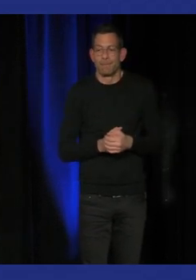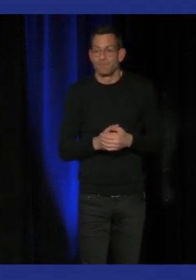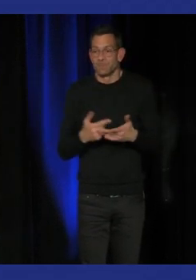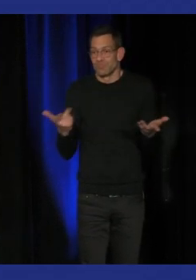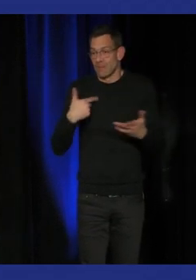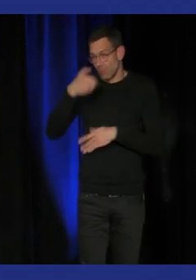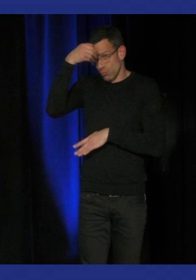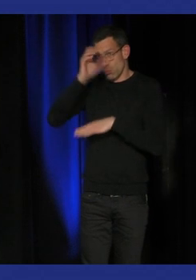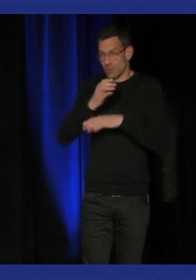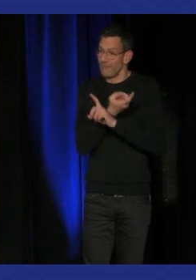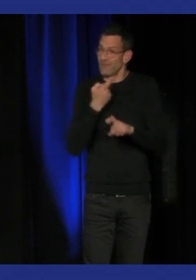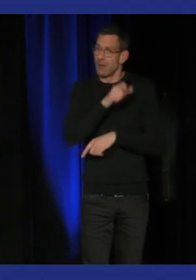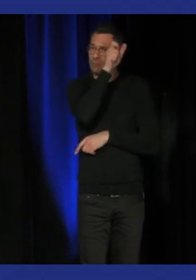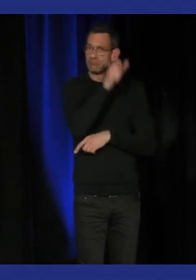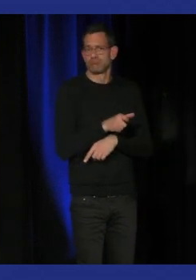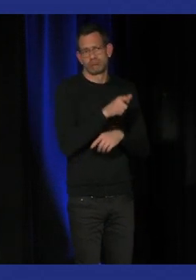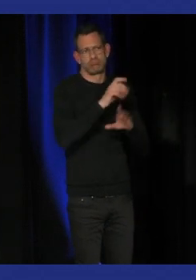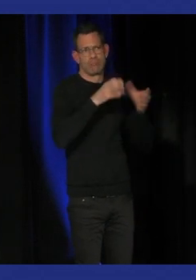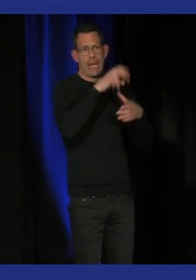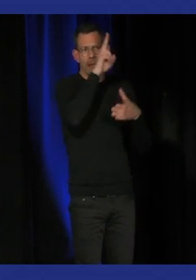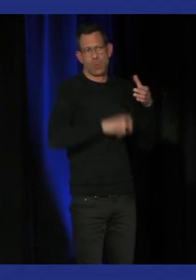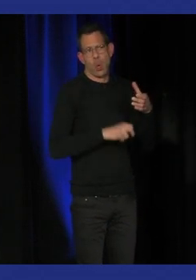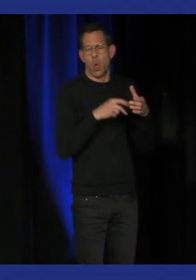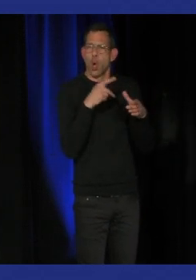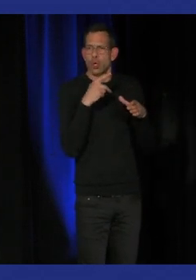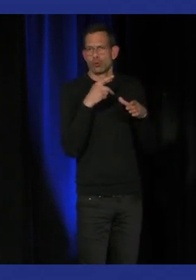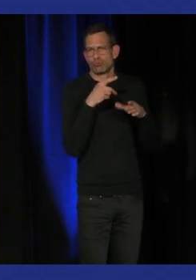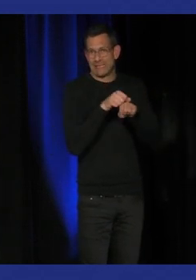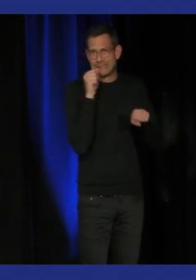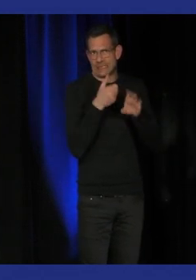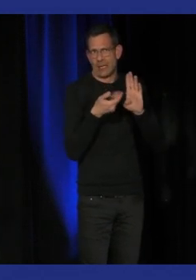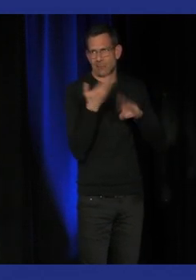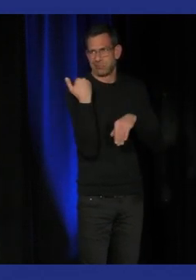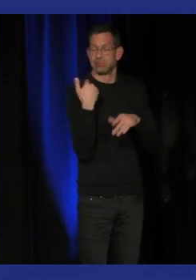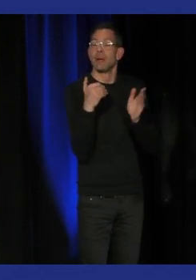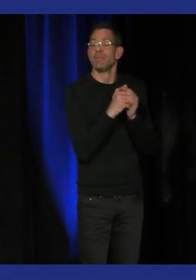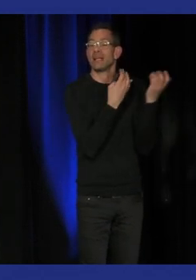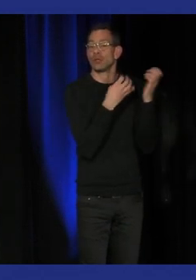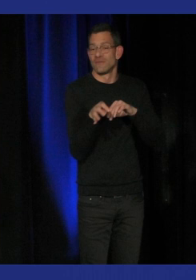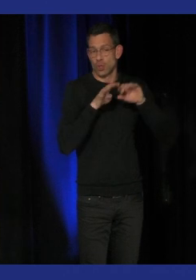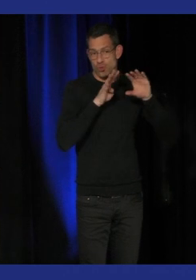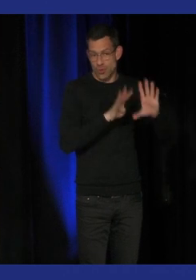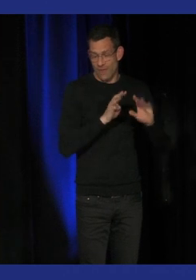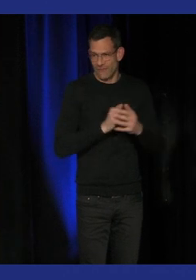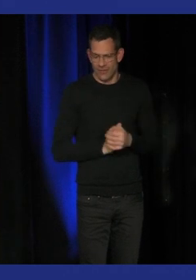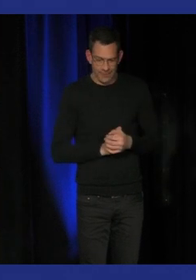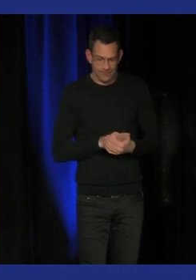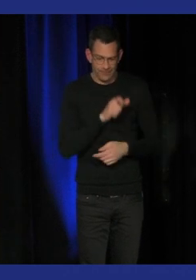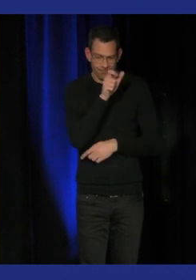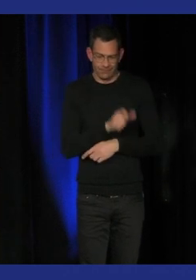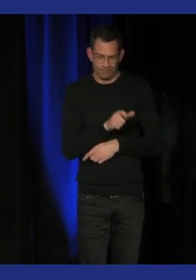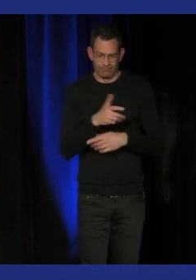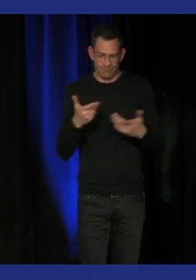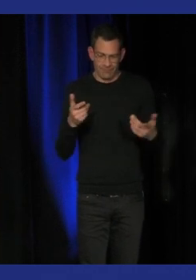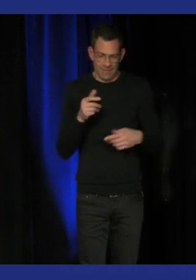chez un ethnologue du début du siècle, du siècle précédent, 1909. C'était Arnold van Gennep qui